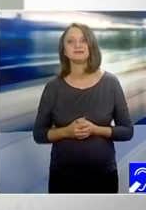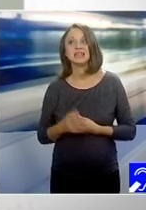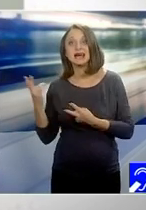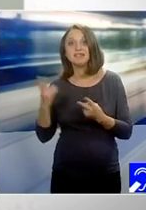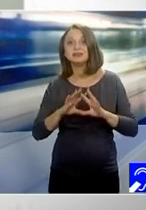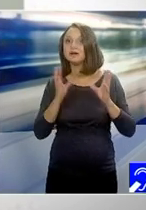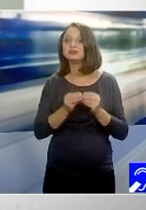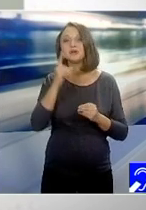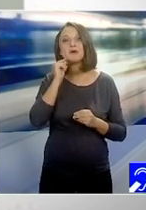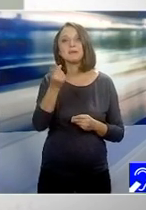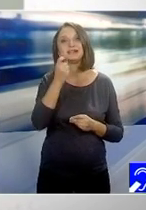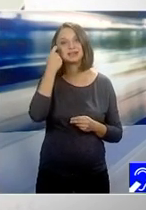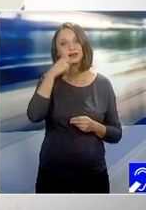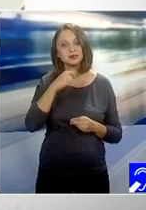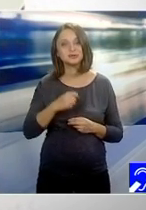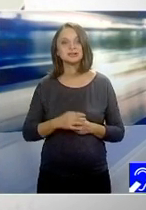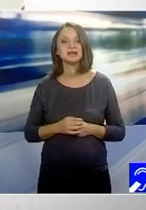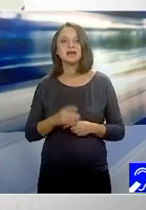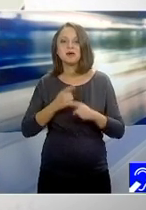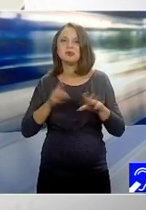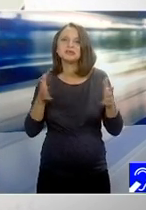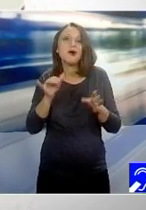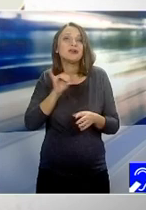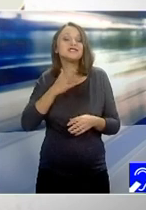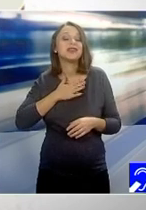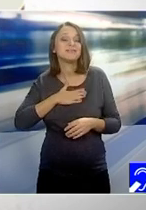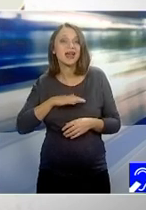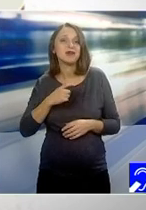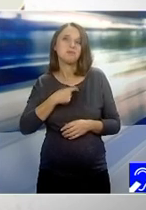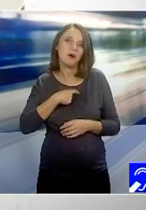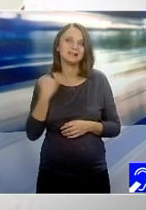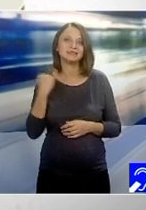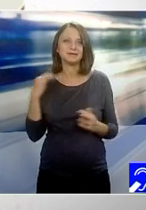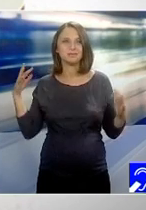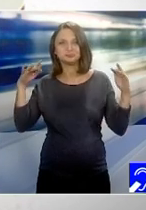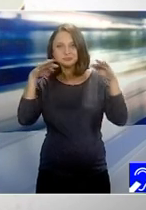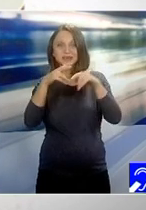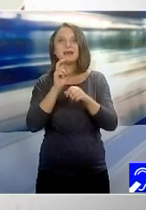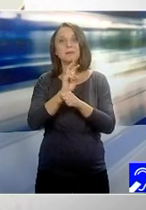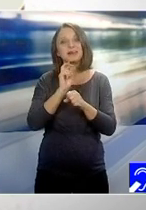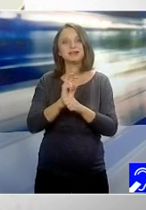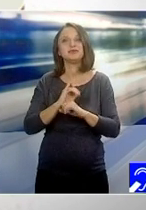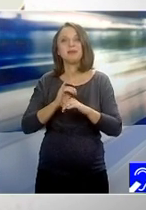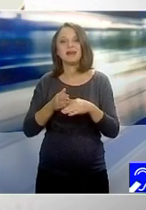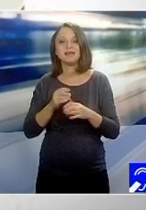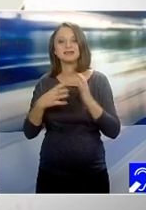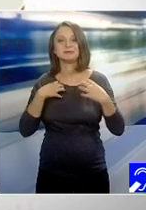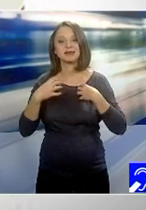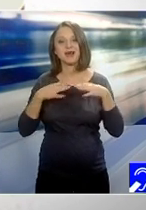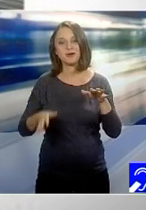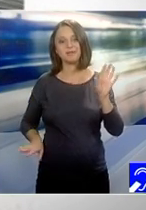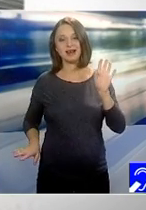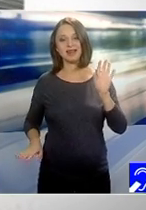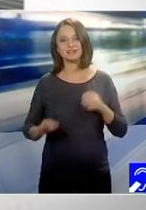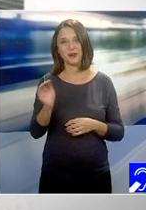pe toți clujenii. Mult și drag. Nu numai, oricine poate să vină din toată țara să participe la acest spectacol.